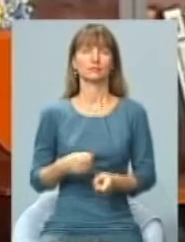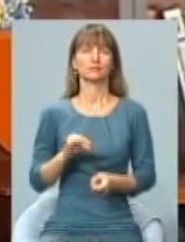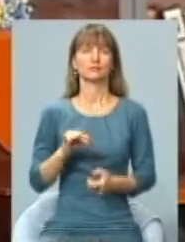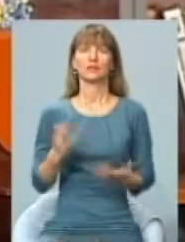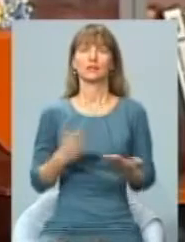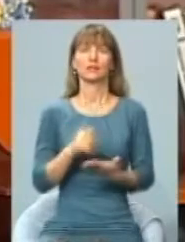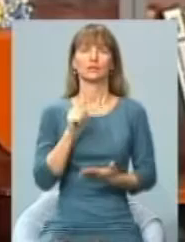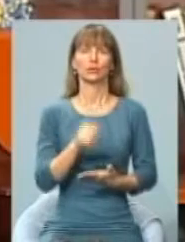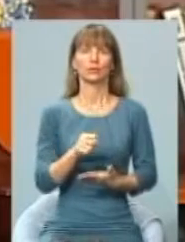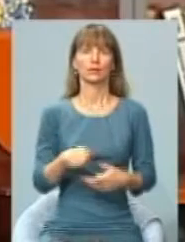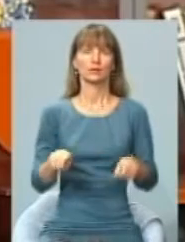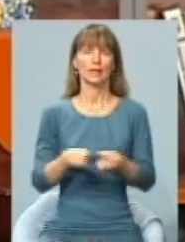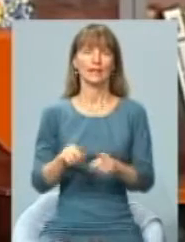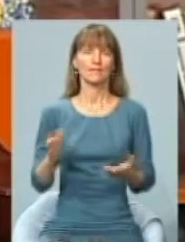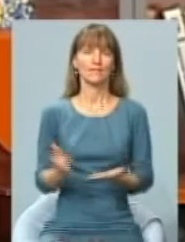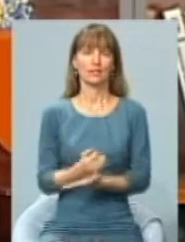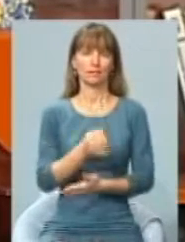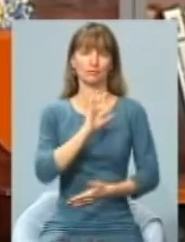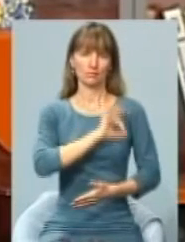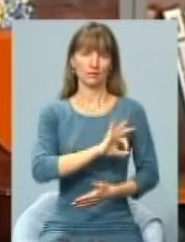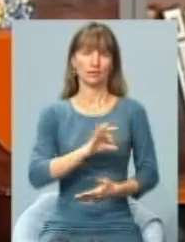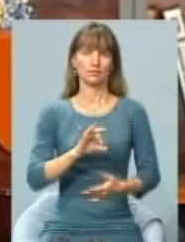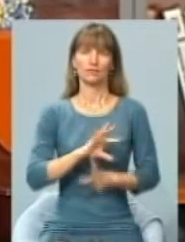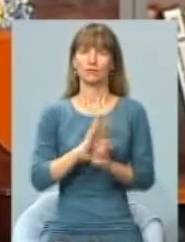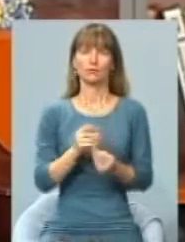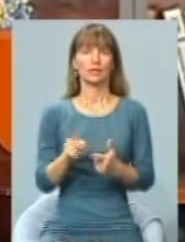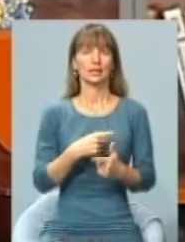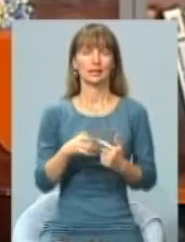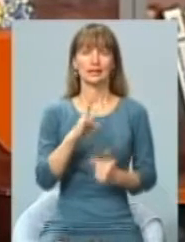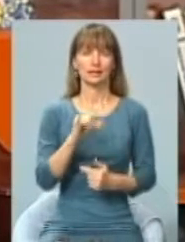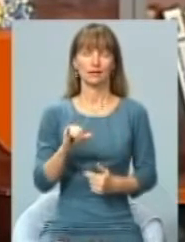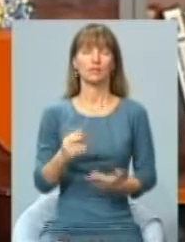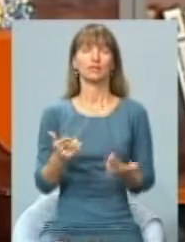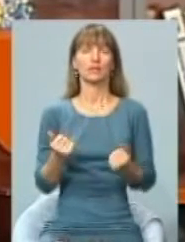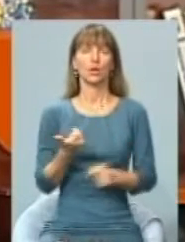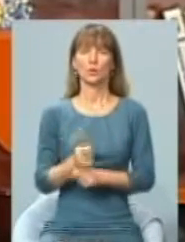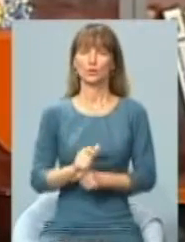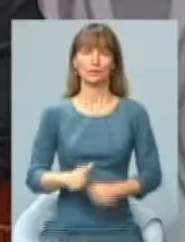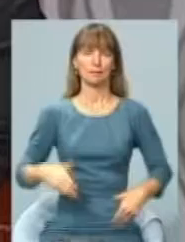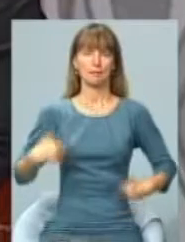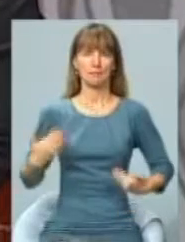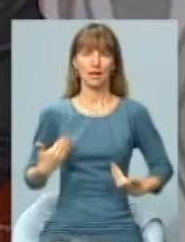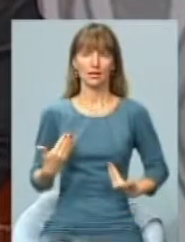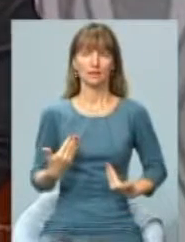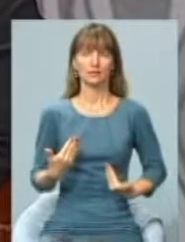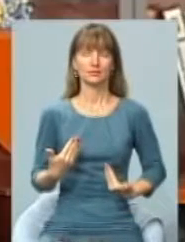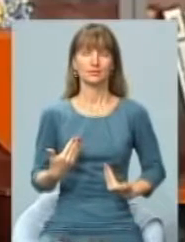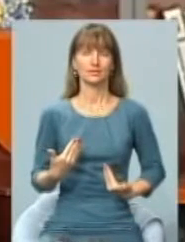тобі такий винахід? Чи він корисний взагалі, чи ні? Да, он очень полезный. Был раньше.